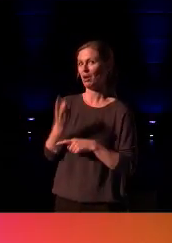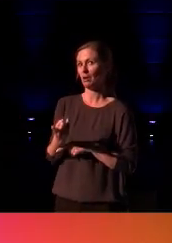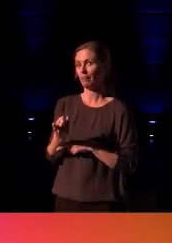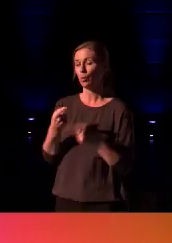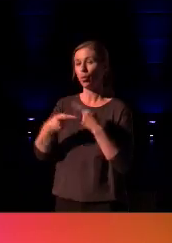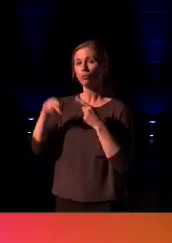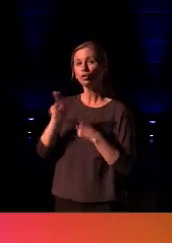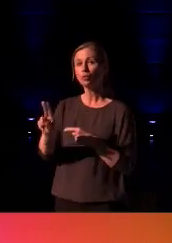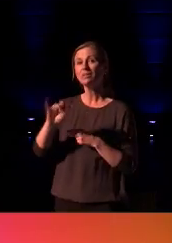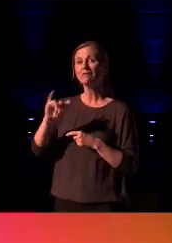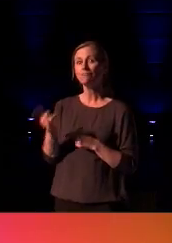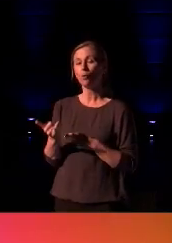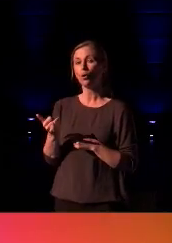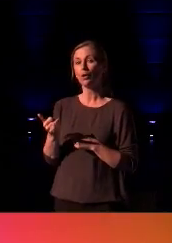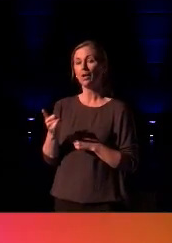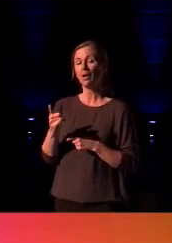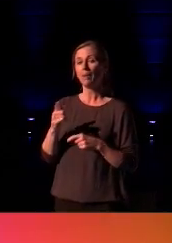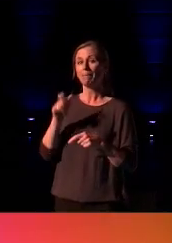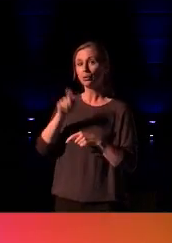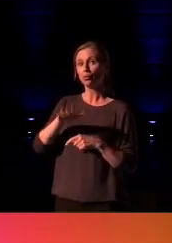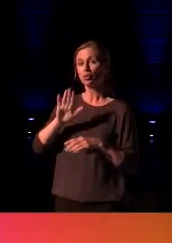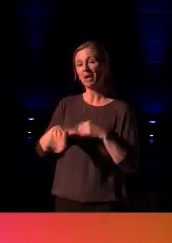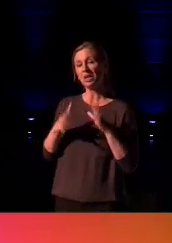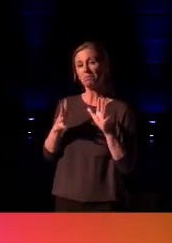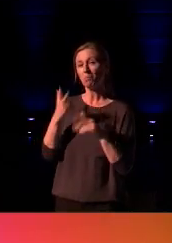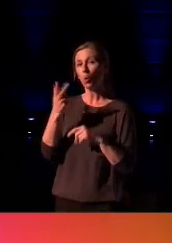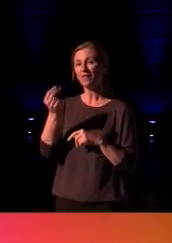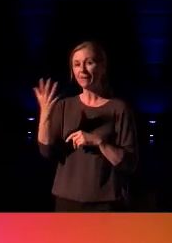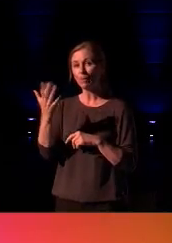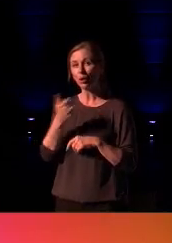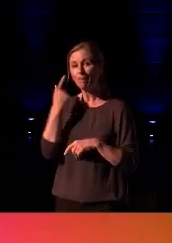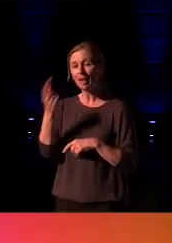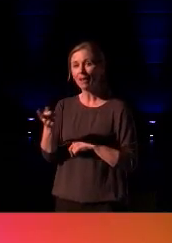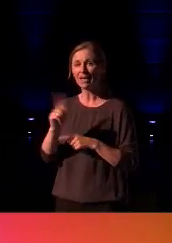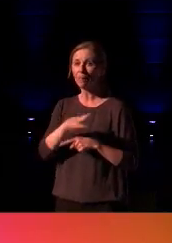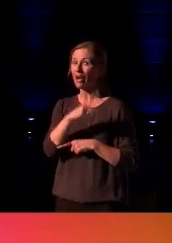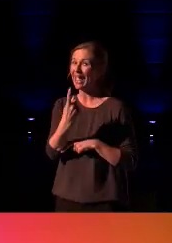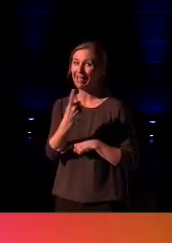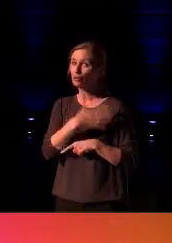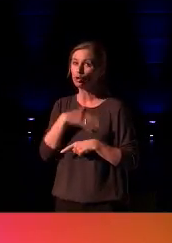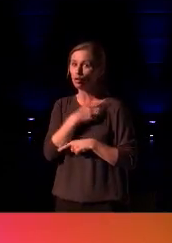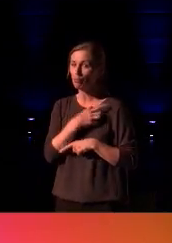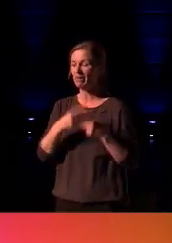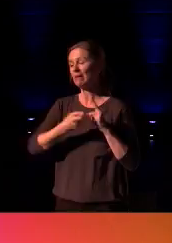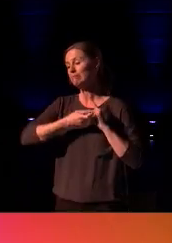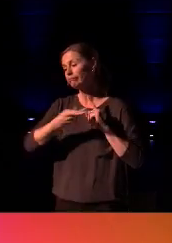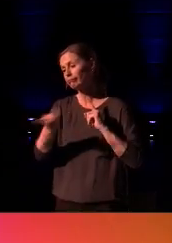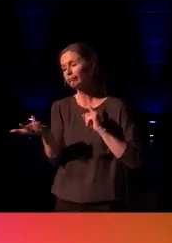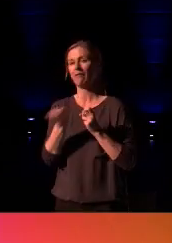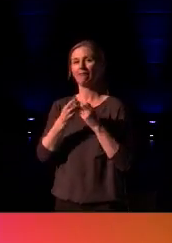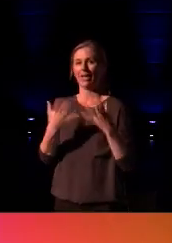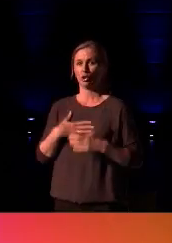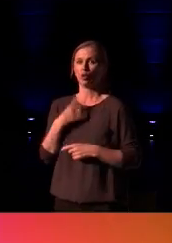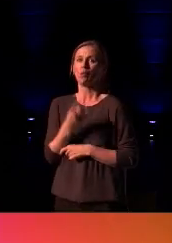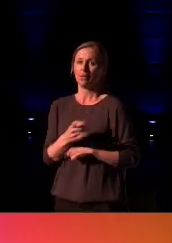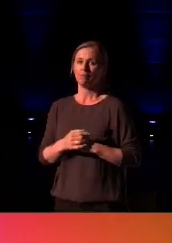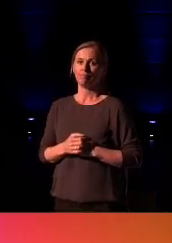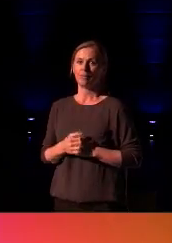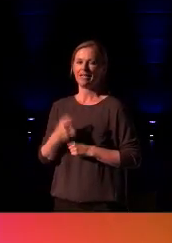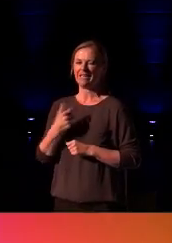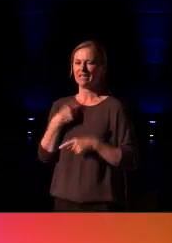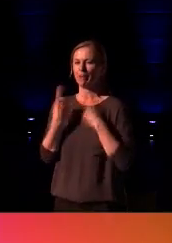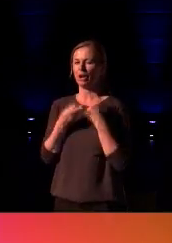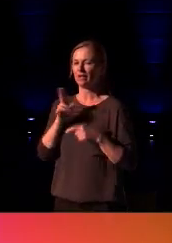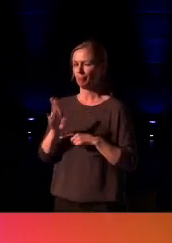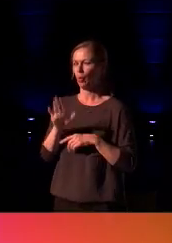det typiske for de som 85, det jo at det ikke bare én sykdom, men de har mange sykdommer. Så det på en måte henne jeg skal